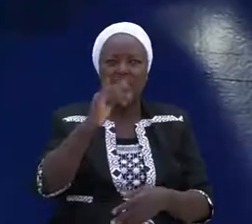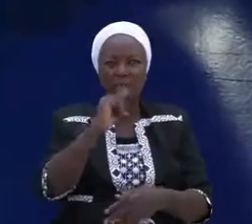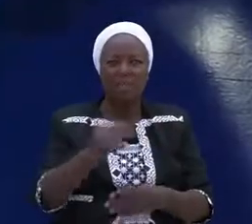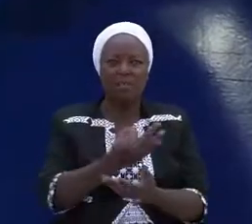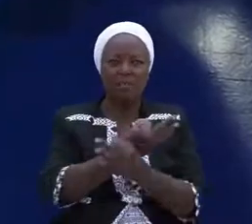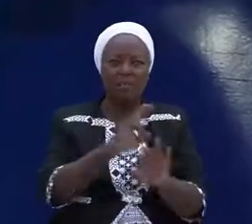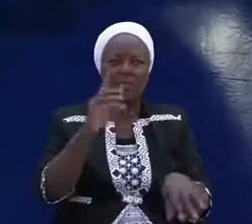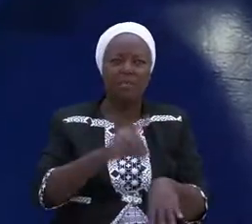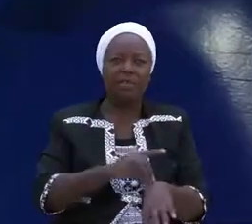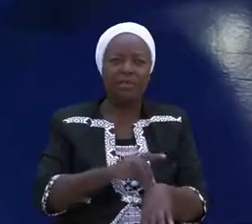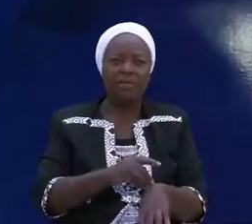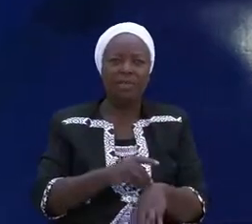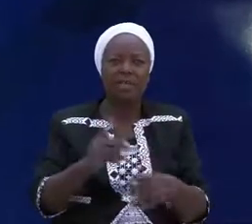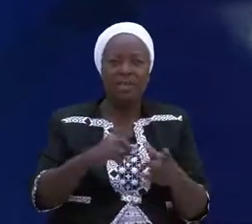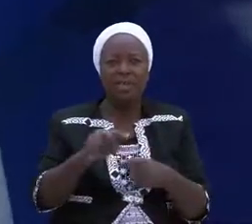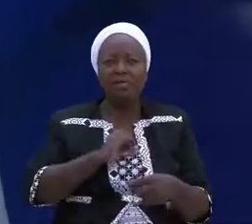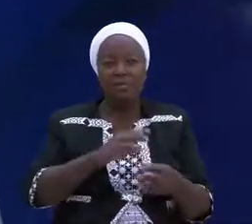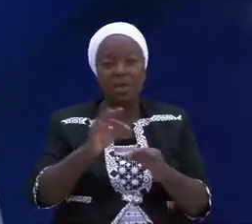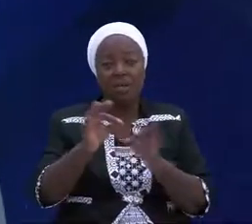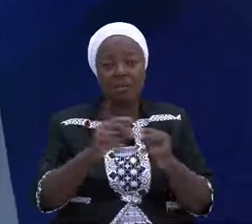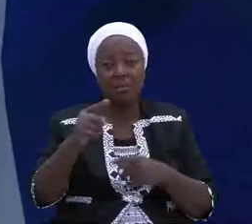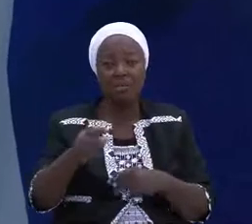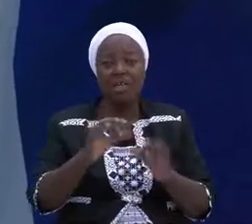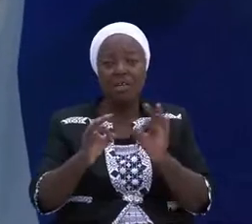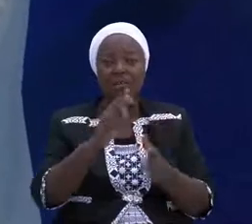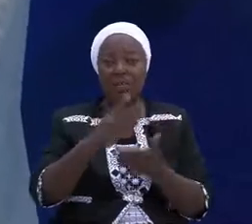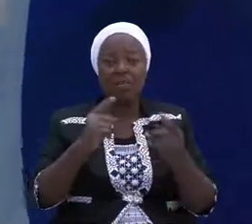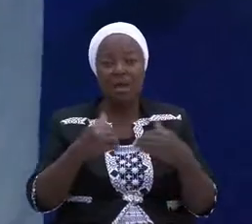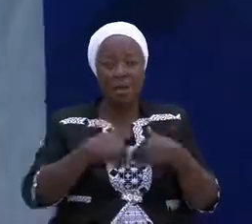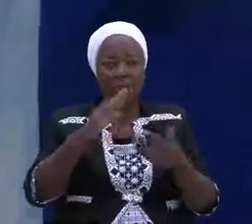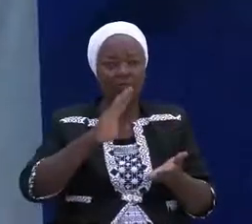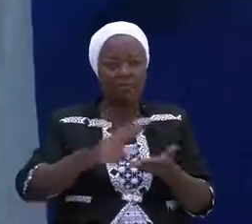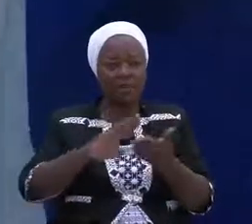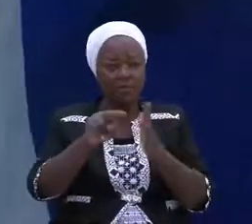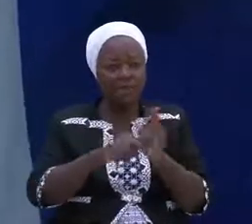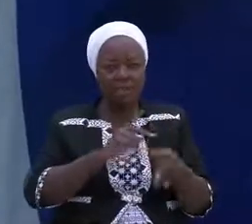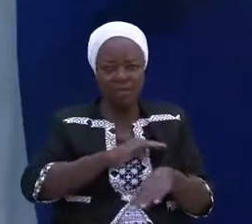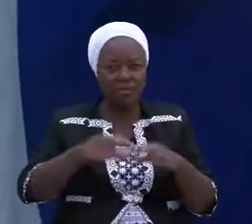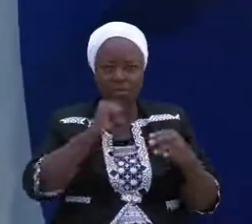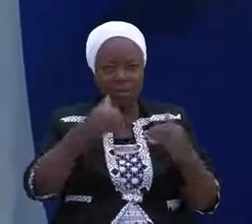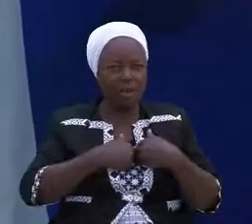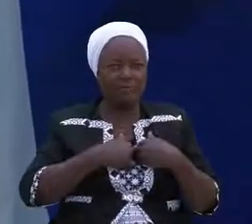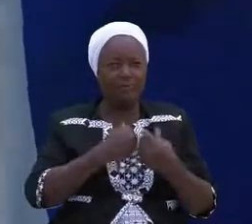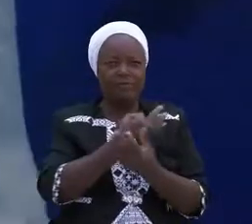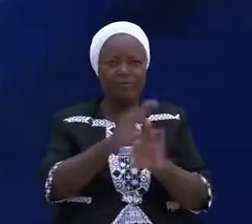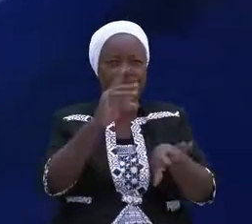liberté. Laissez-moi vous expliquer. Si quelqu'un a le pardon et qui n'a pas la